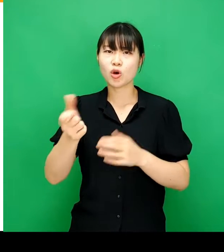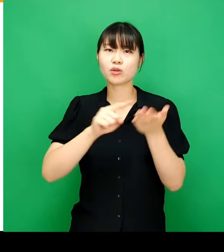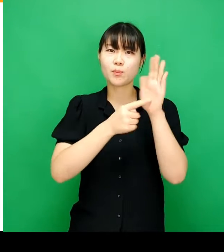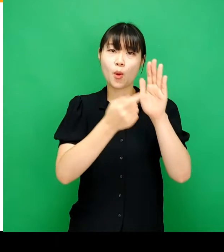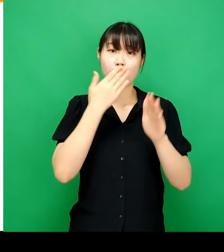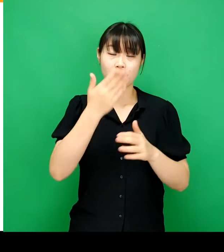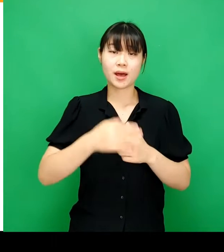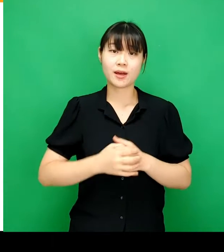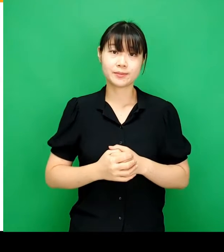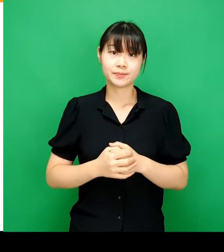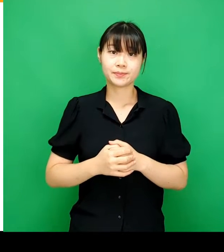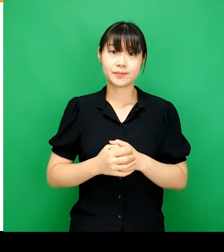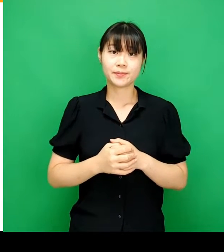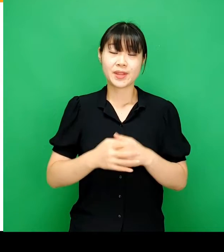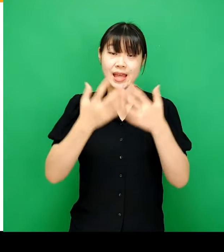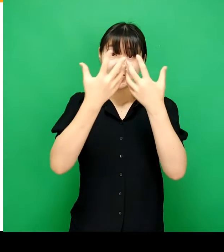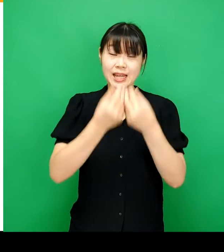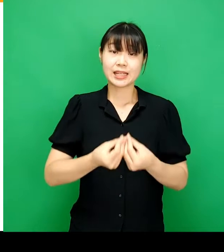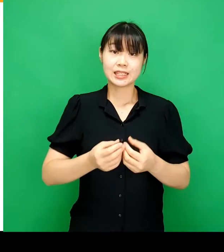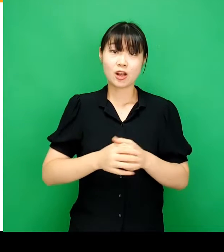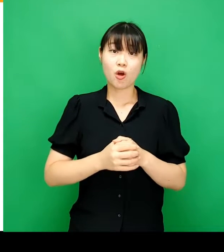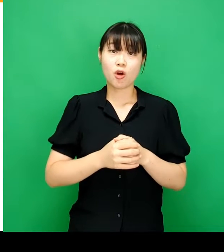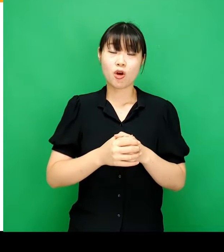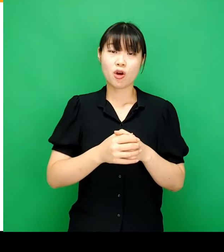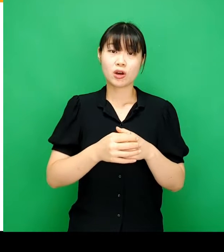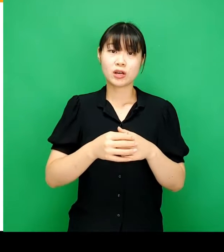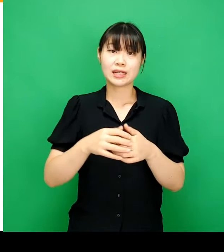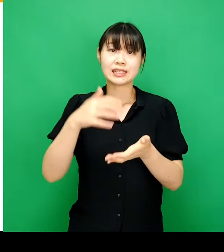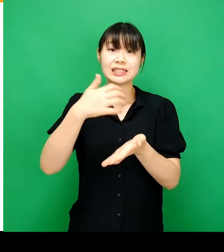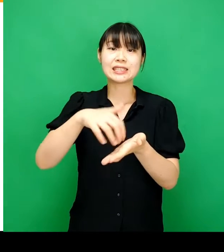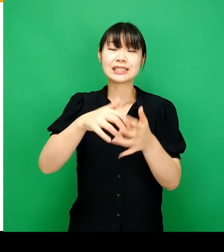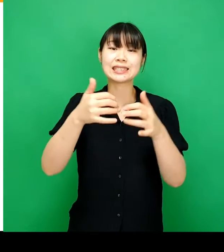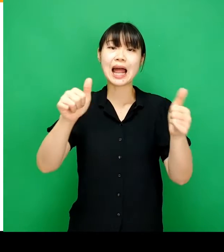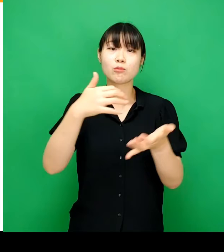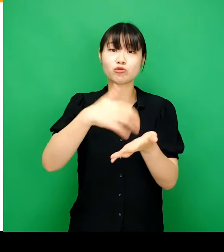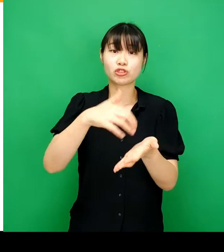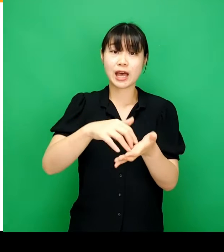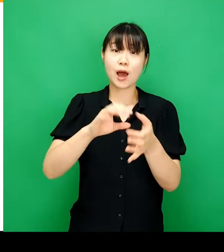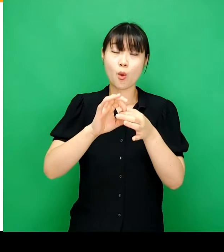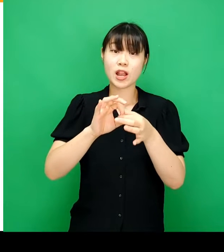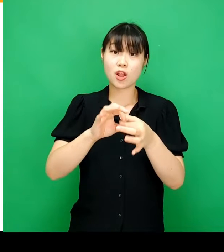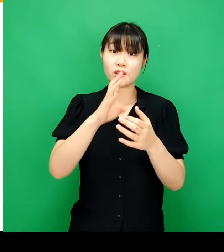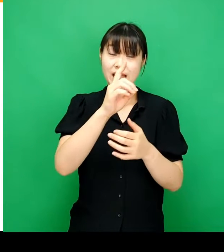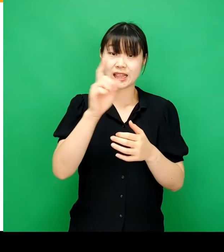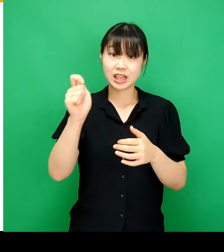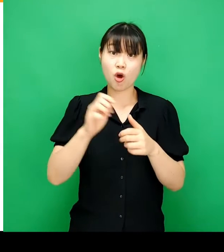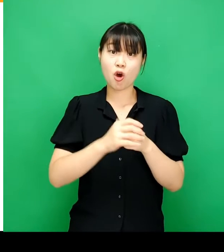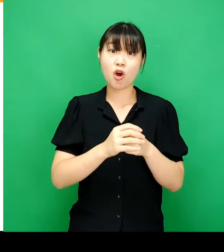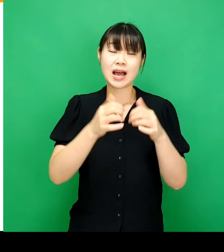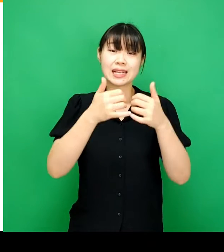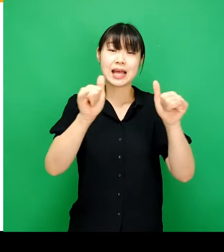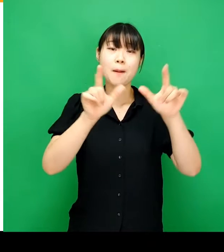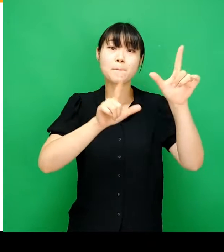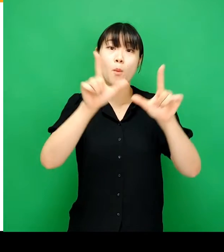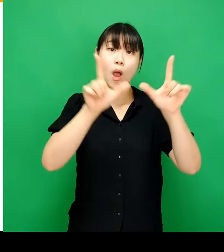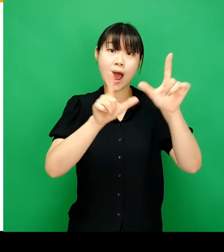데이터의 많고 적음을 표현할 수 있습니다. 예를 들어 인원이나 인구 등 사람과 관련된